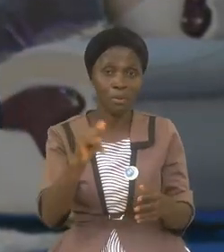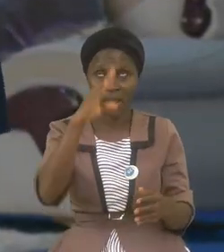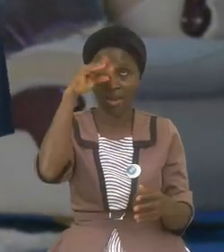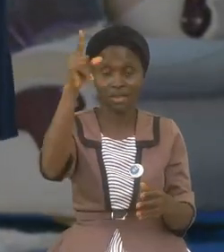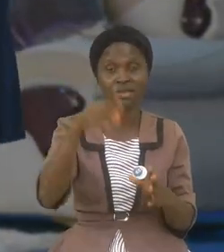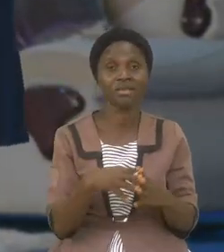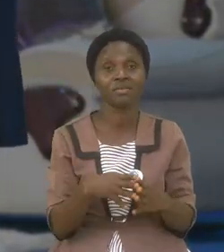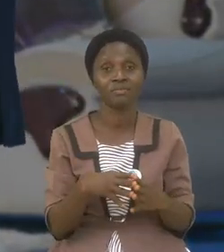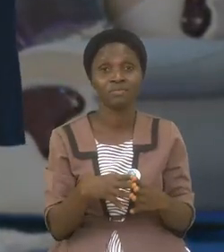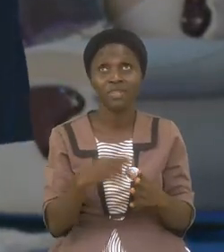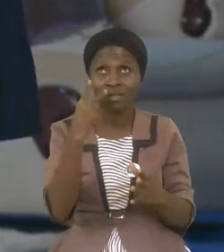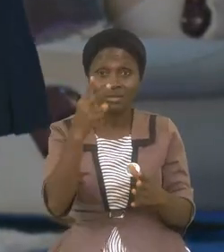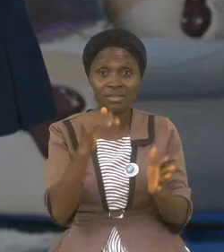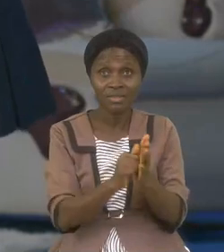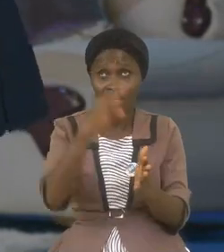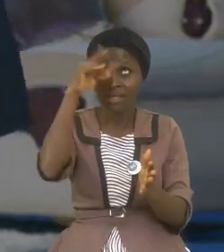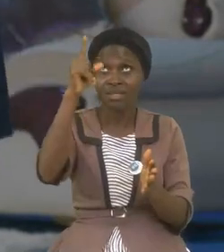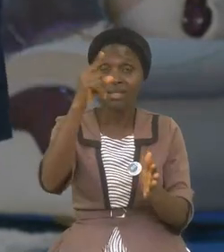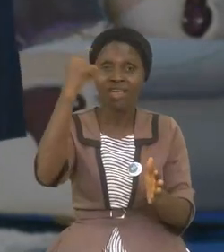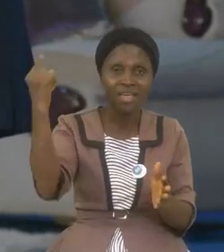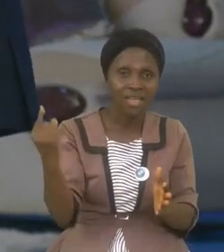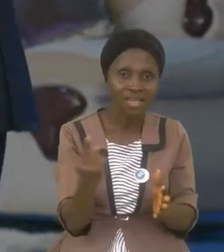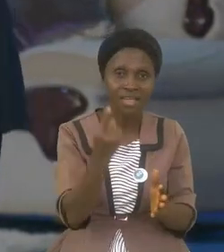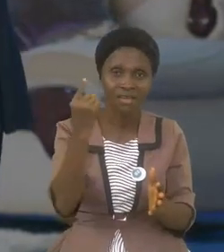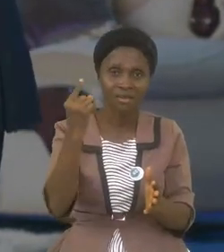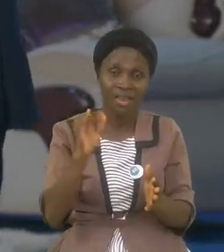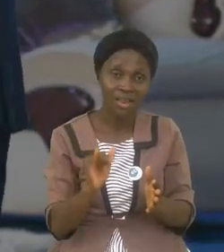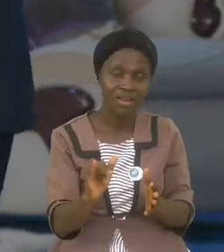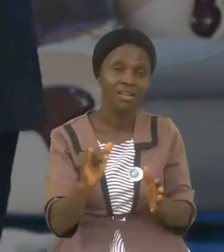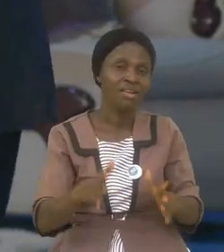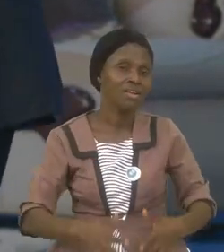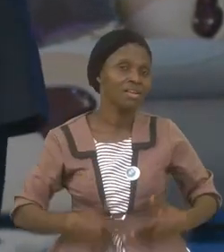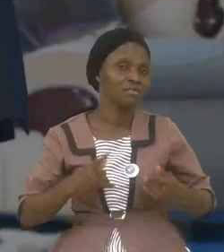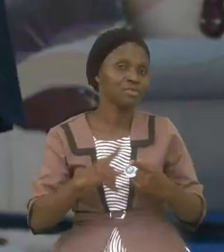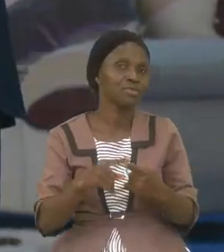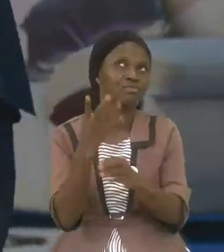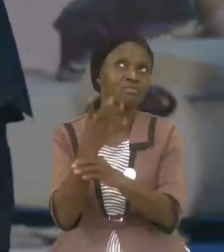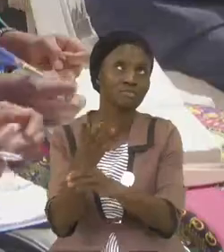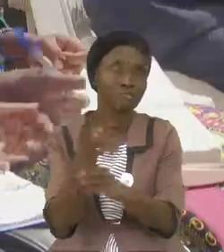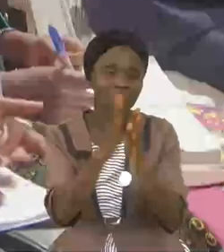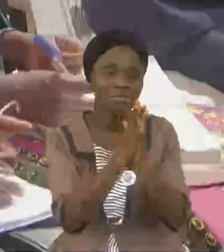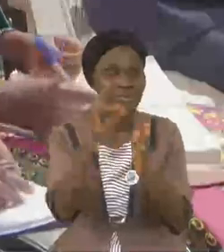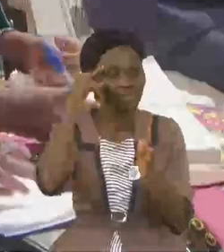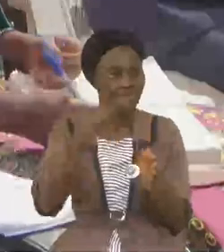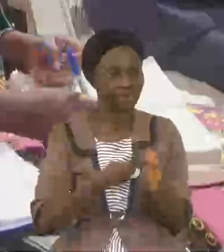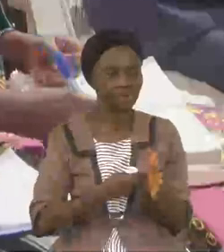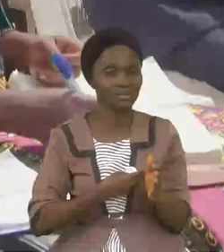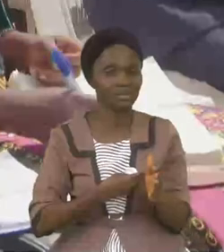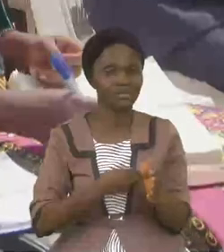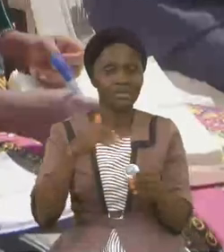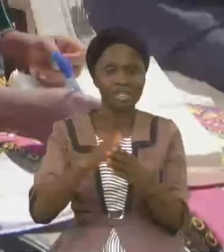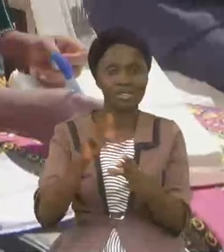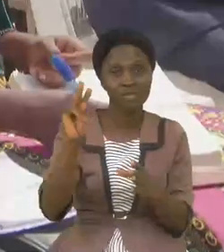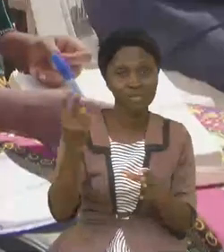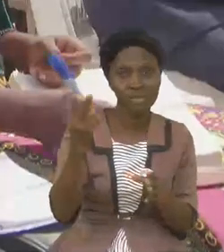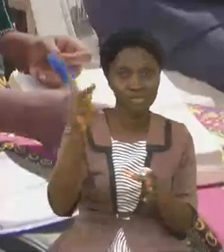Il peut sauver parfaitement ceux qui s'approchent de Dieu par lui étant toujours vivant pour intercéder en leur